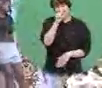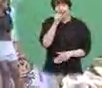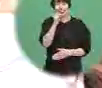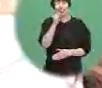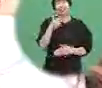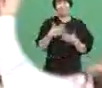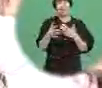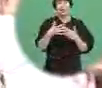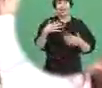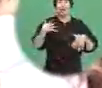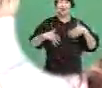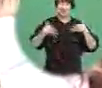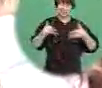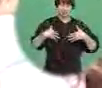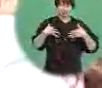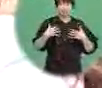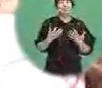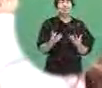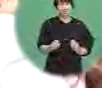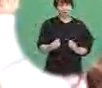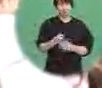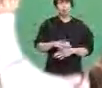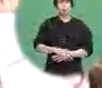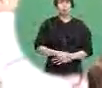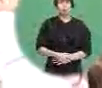経験を楽しんでいまし